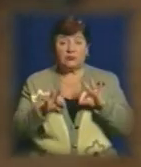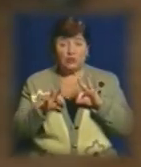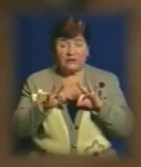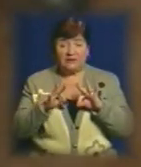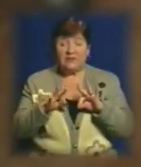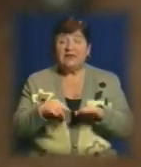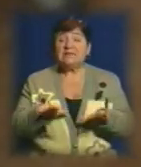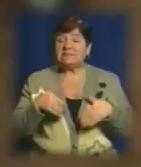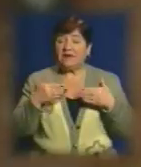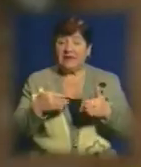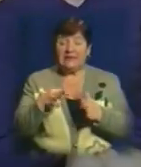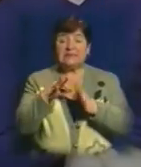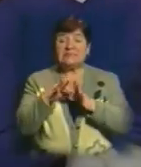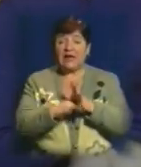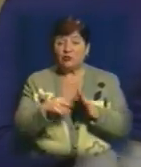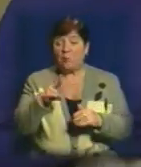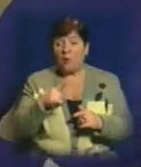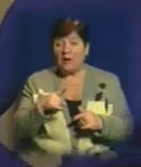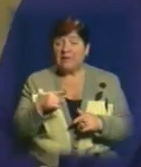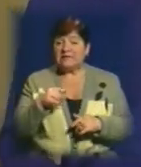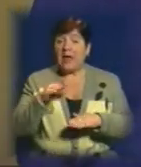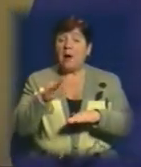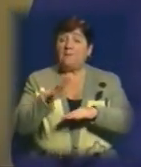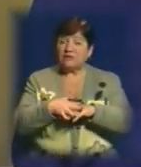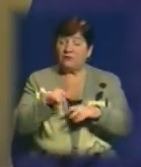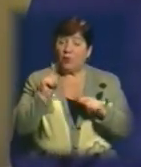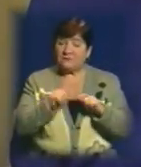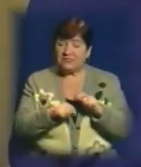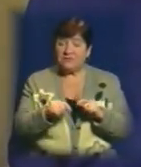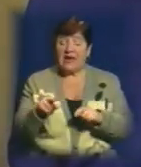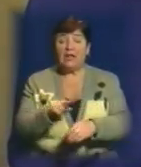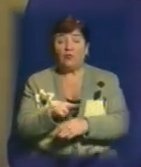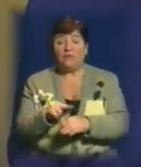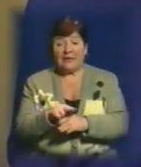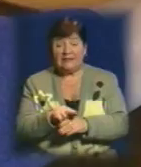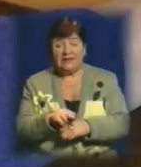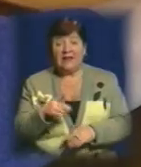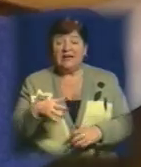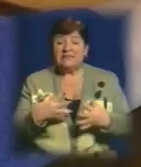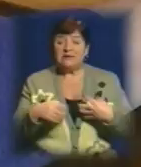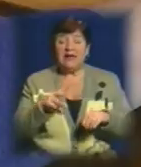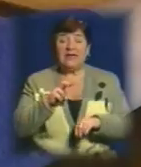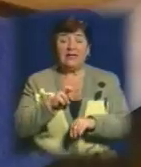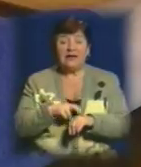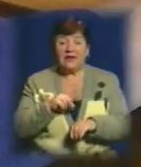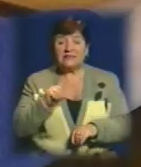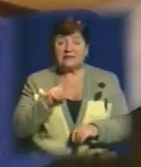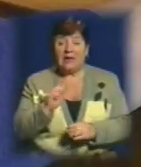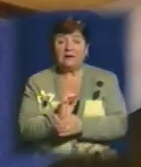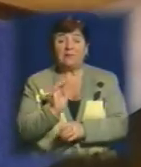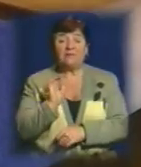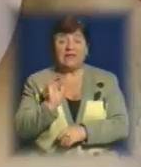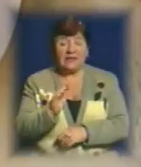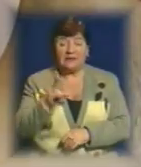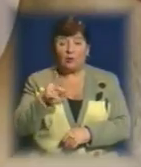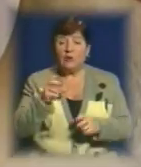звернень пацієнта одразу в амбулаторії. Це базові обстеження, аналізи, лікування гострих та хронічних станів. Сімейний лікар за потреби направляє пацієнта на